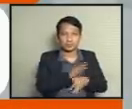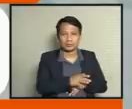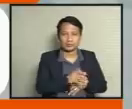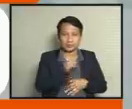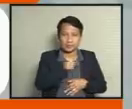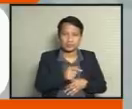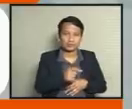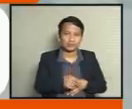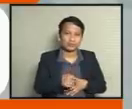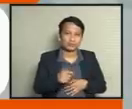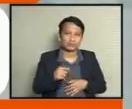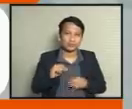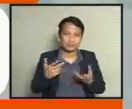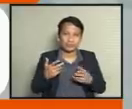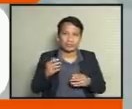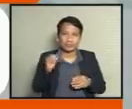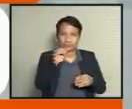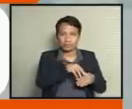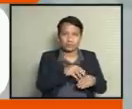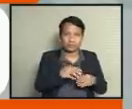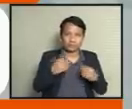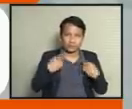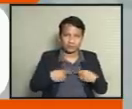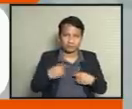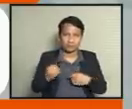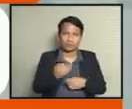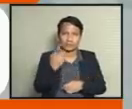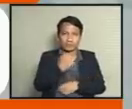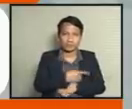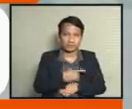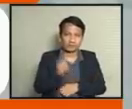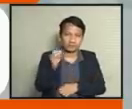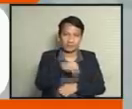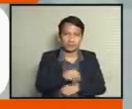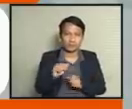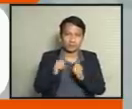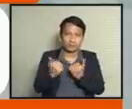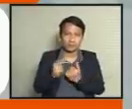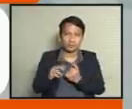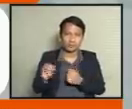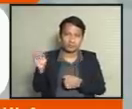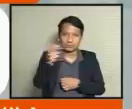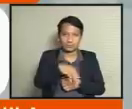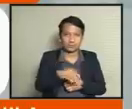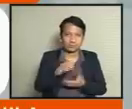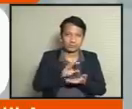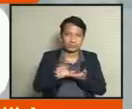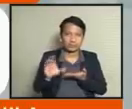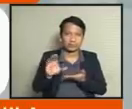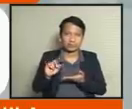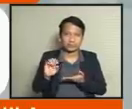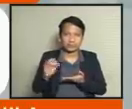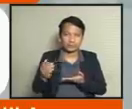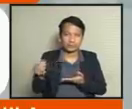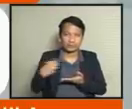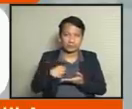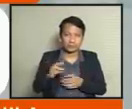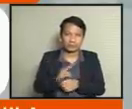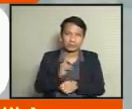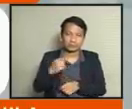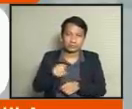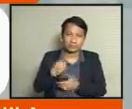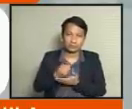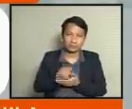nagkalaman yung ATM kasi walang pasok. Nagpasok ng ilang araw. Ang ginawa nung agency, hindi hinulog sa ATM, pinas. Ngayon, ginamit ko rin yung